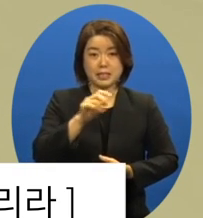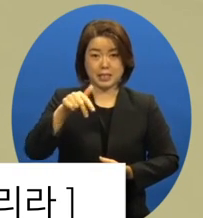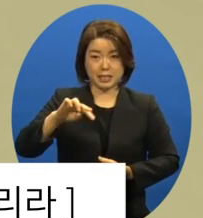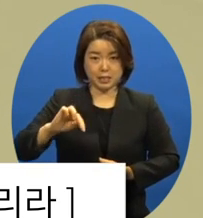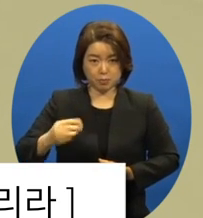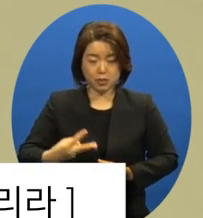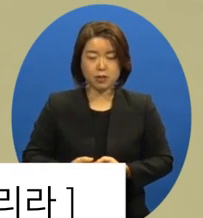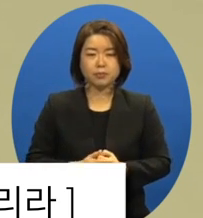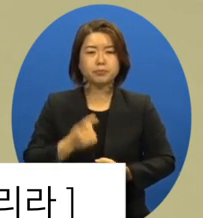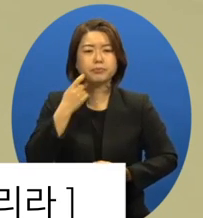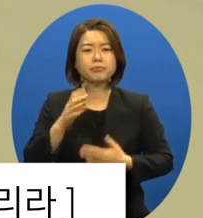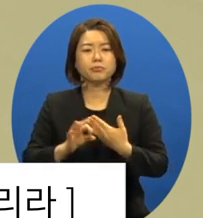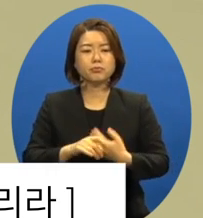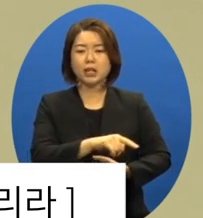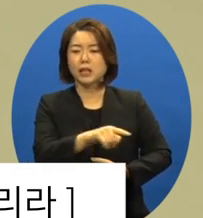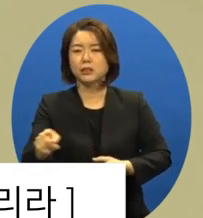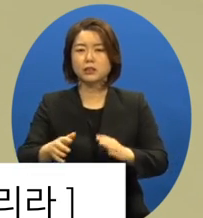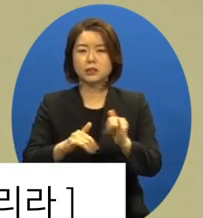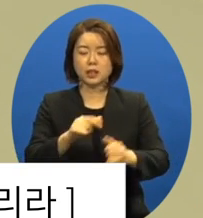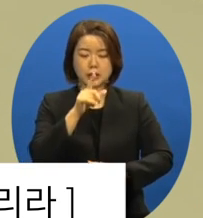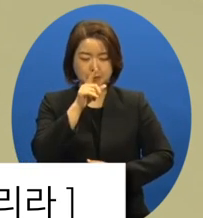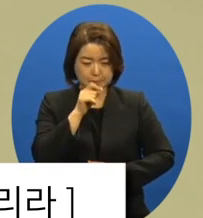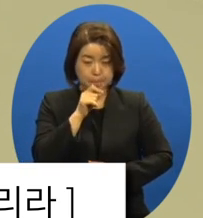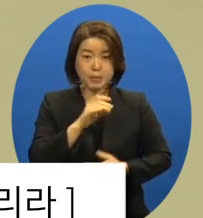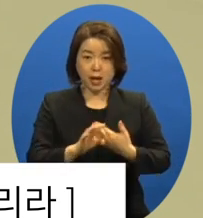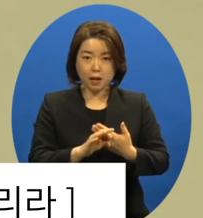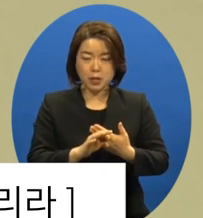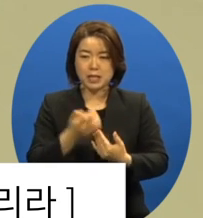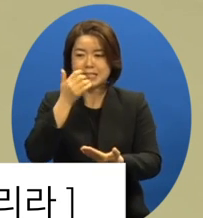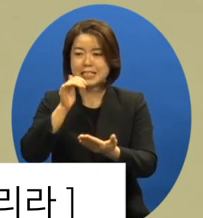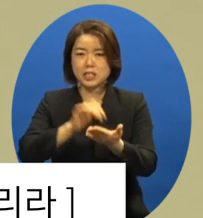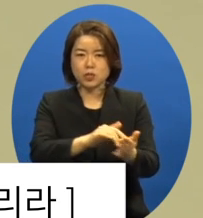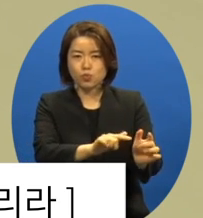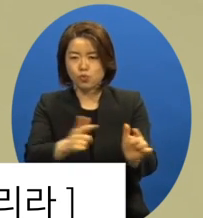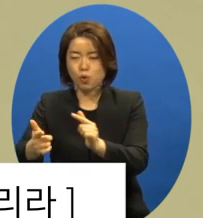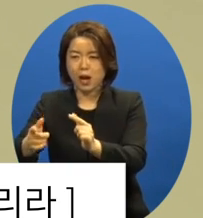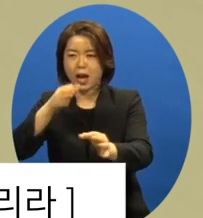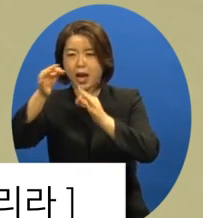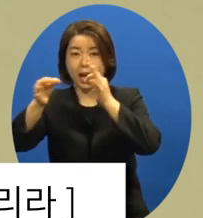만일 이 사람들이 침묵하면 돌들이 소리를 지르리라.